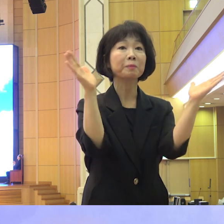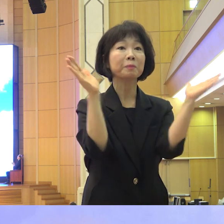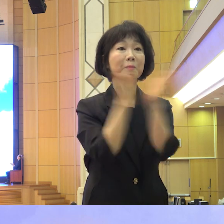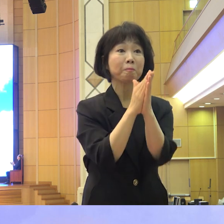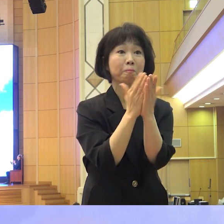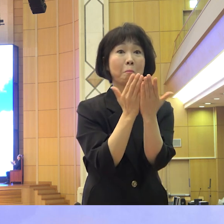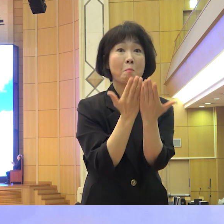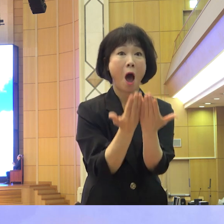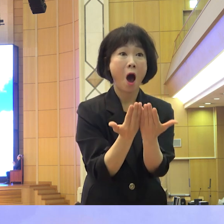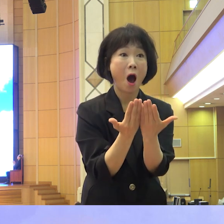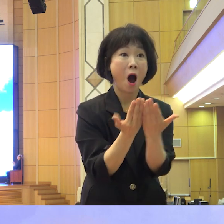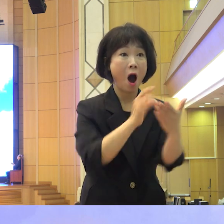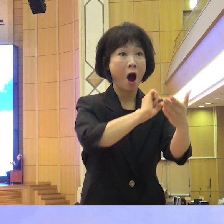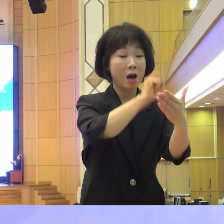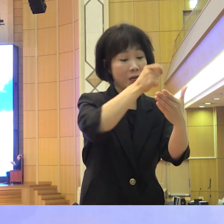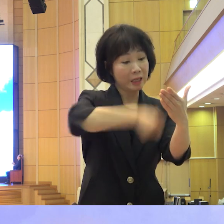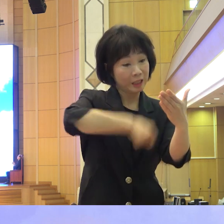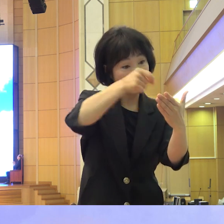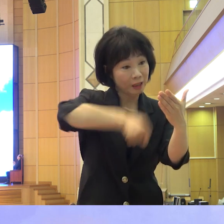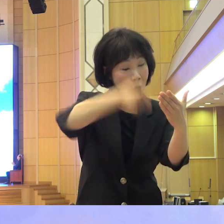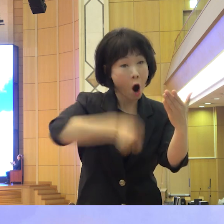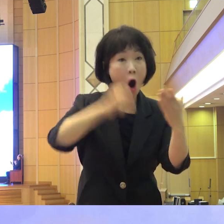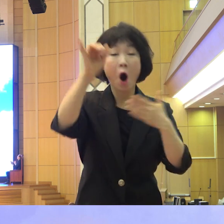사랑하신 성경에